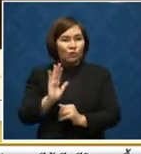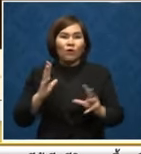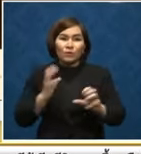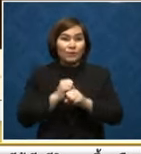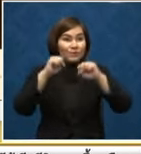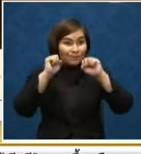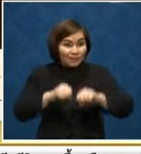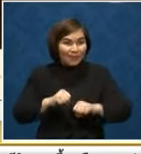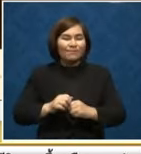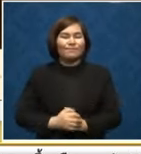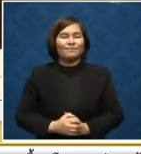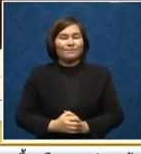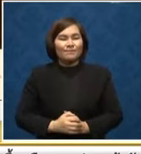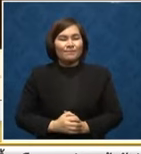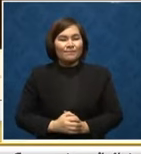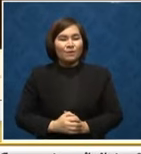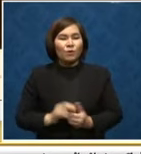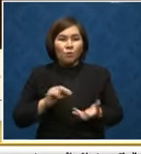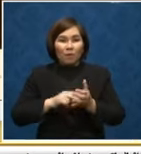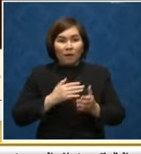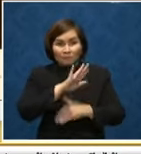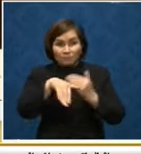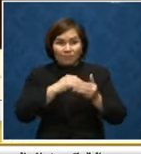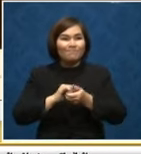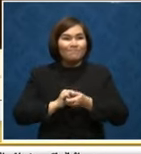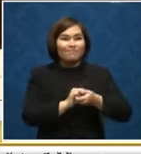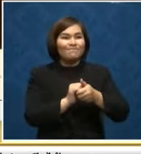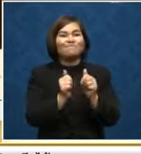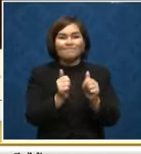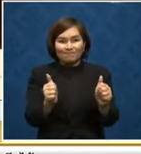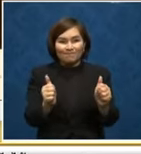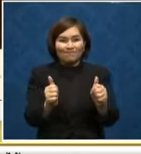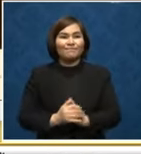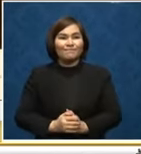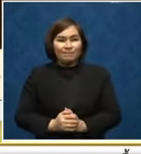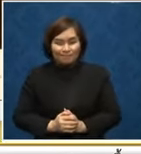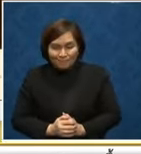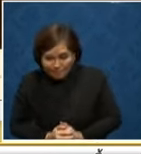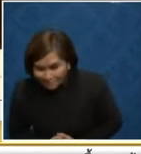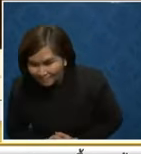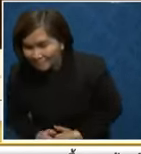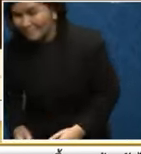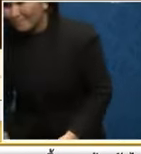มิตหมายของความร่วมมือที่ดีมากครับ